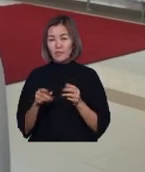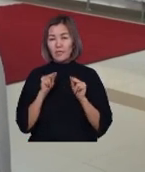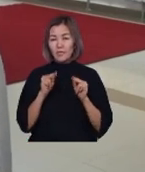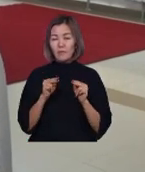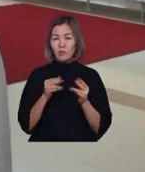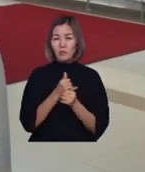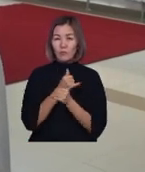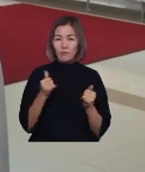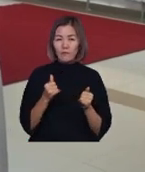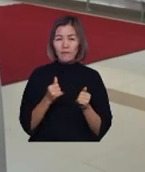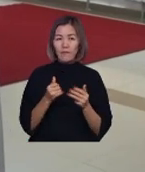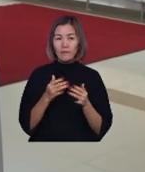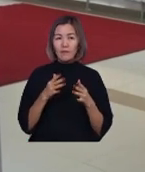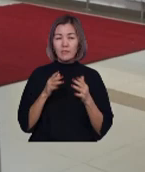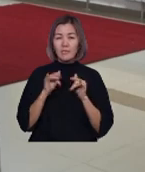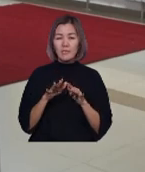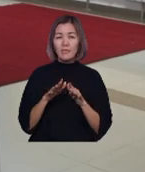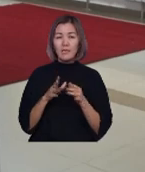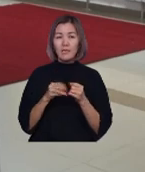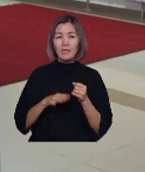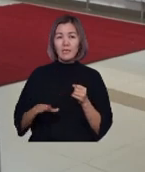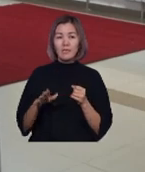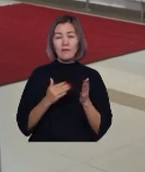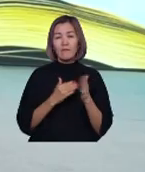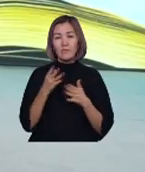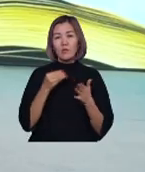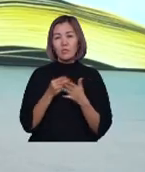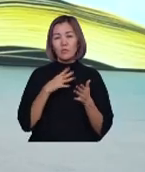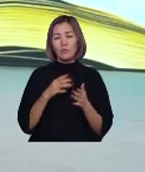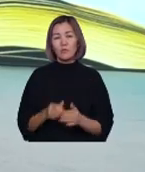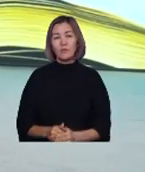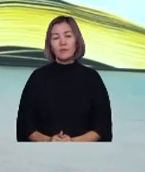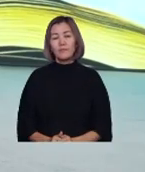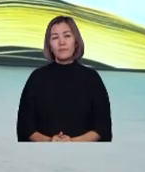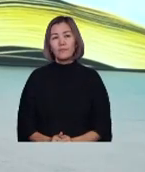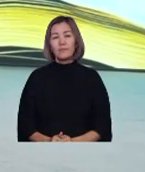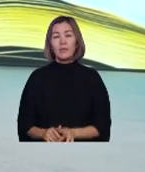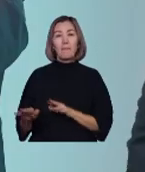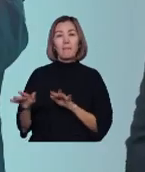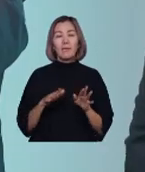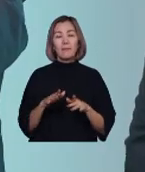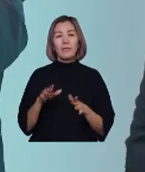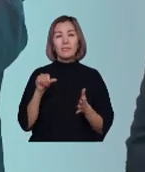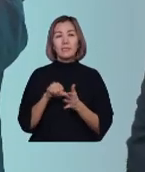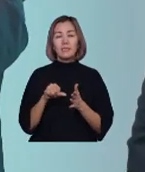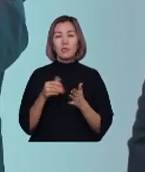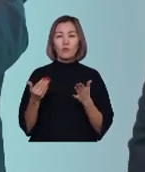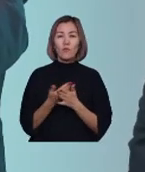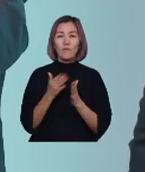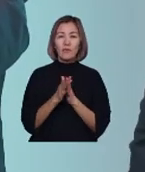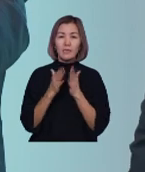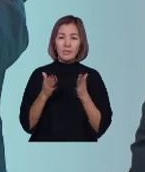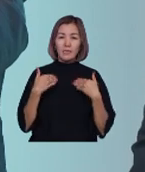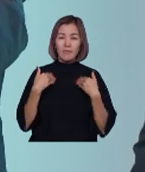добросовестно работающего во благо нашего дела и края, будет высоко оценен. В ходе мероприятия состоялась презентация книг, изданных